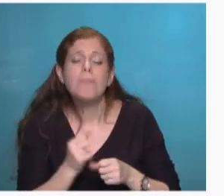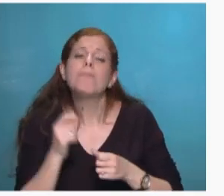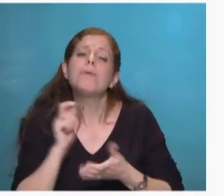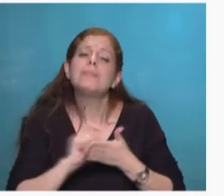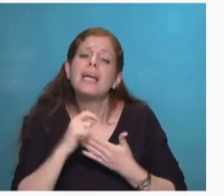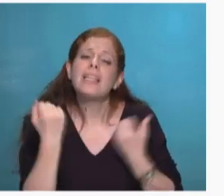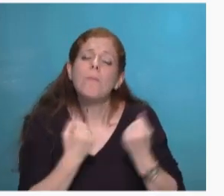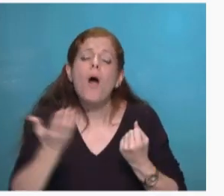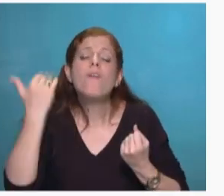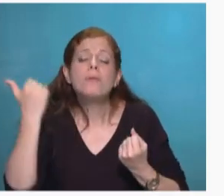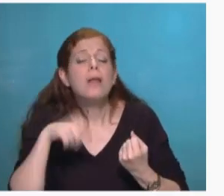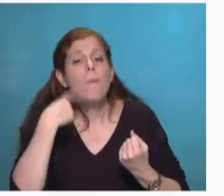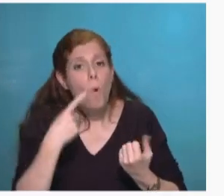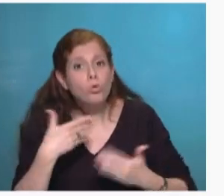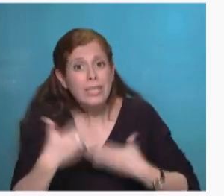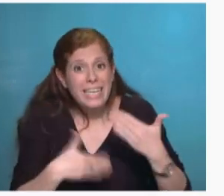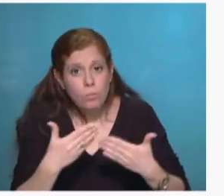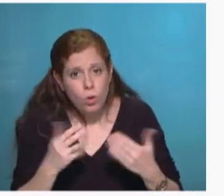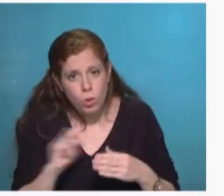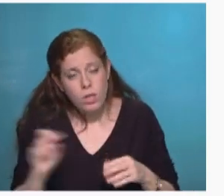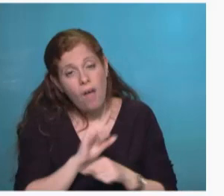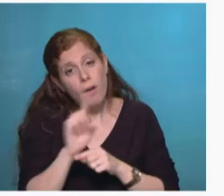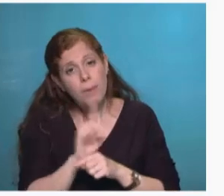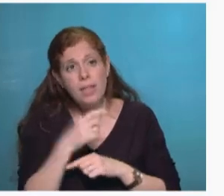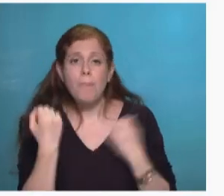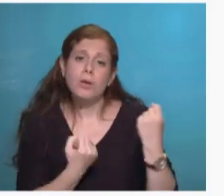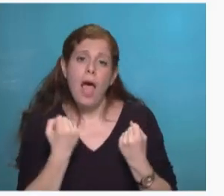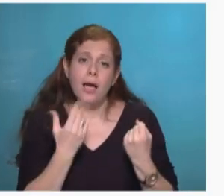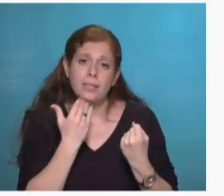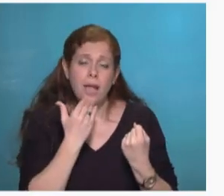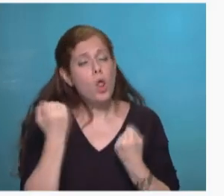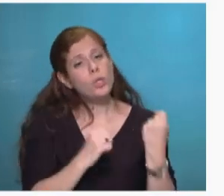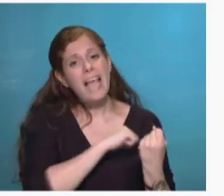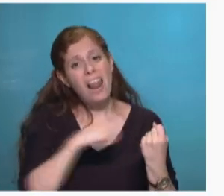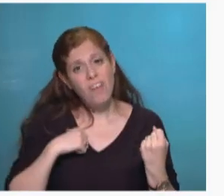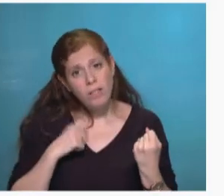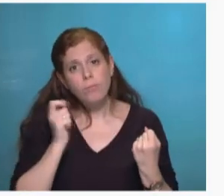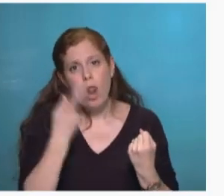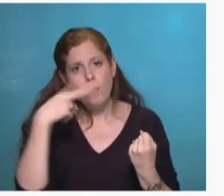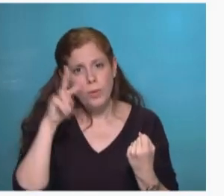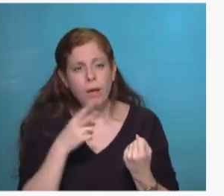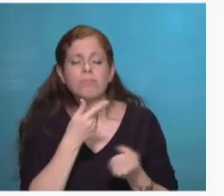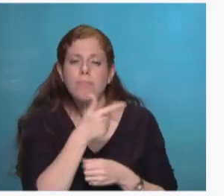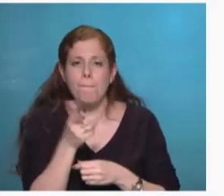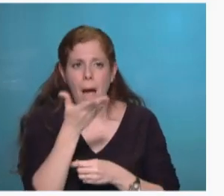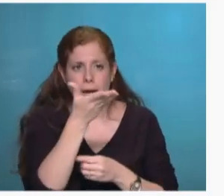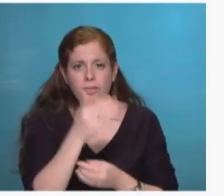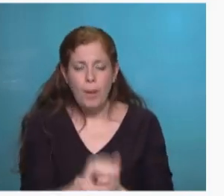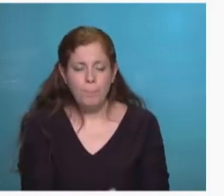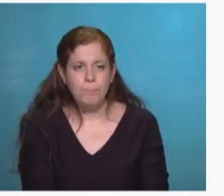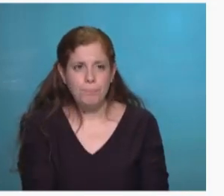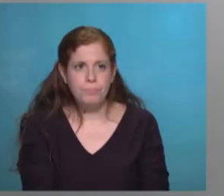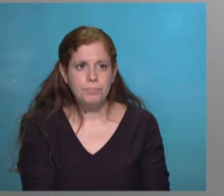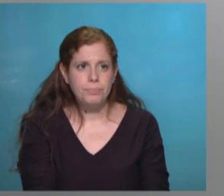לקדם את הנושא, אבל בינתיים הנהג הישראלי נוסע לבד ומשלם יותר. הכתבה של עמית תומר וליאל קייזר.